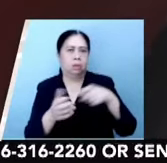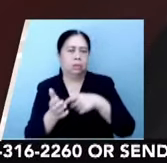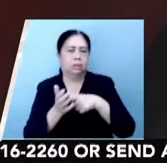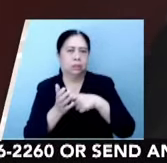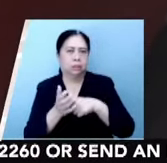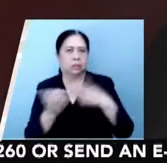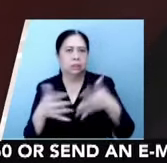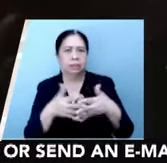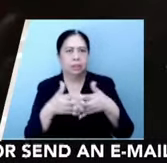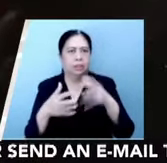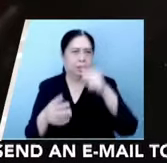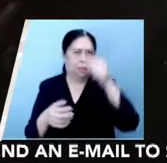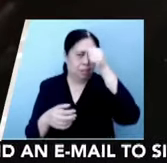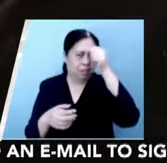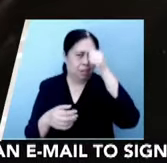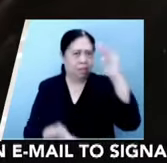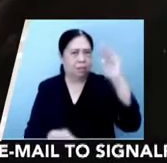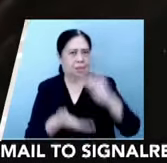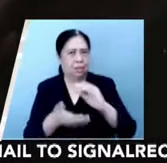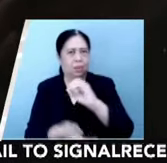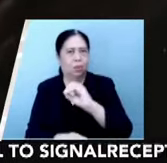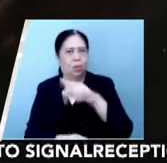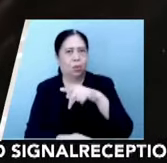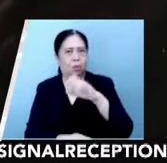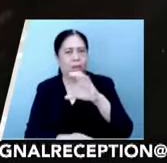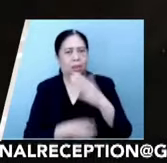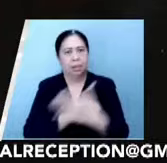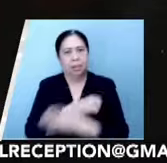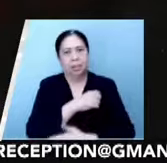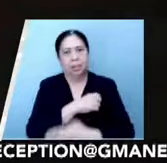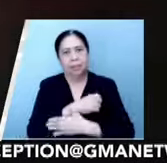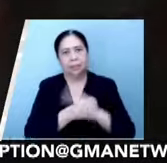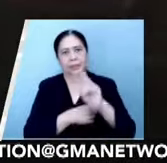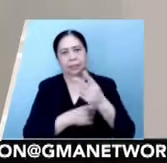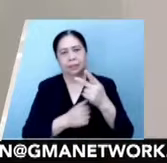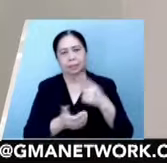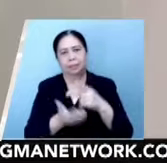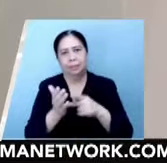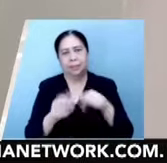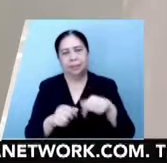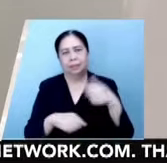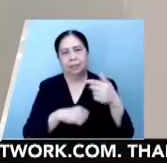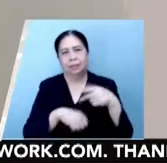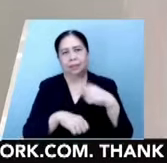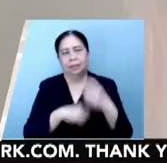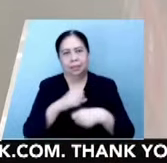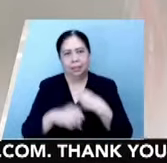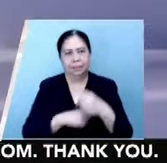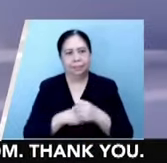ang production cut ng OPEC countries sa ikalawang bahagi ng taon.